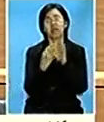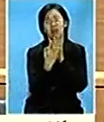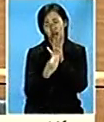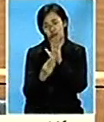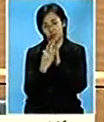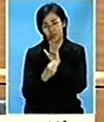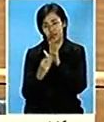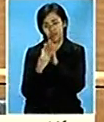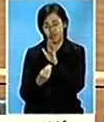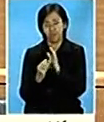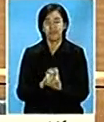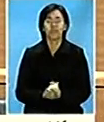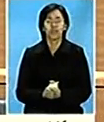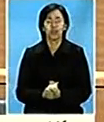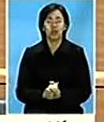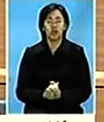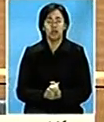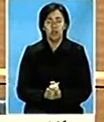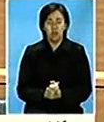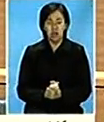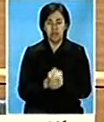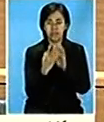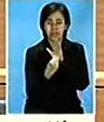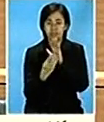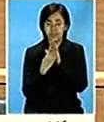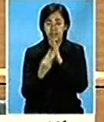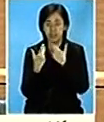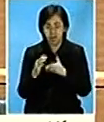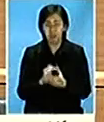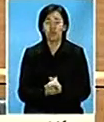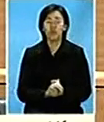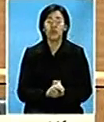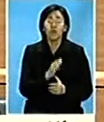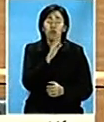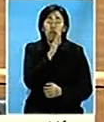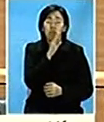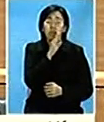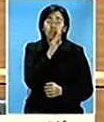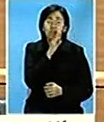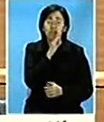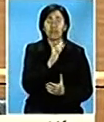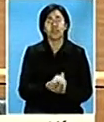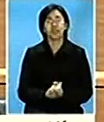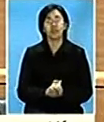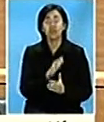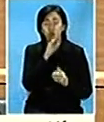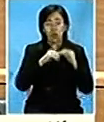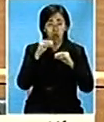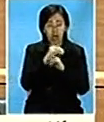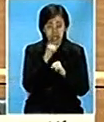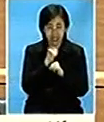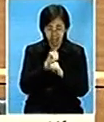ะฮะเพราะว่าจะไม่ถ้าไม่มีทางที่ทางโครงการนี้จะสำเร็